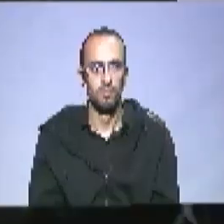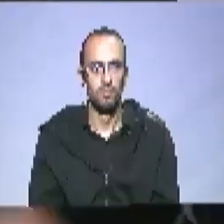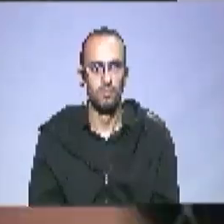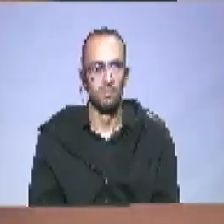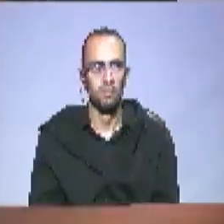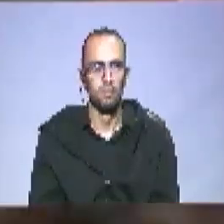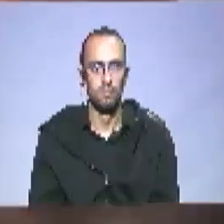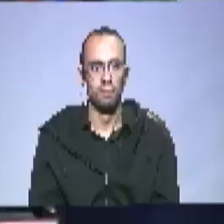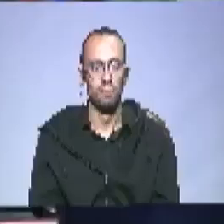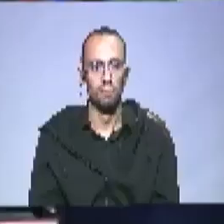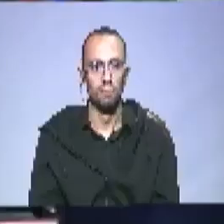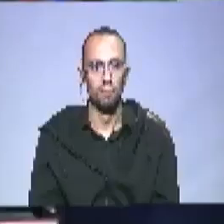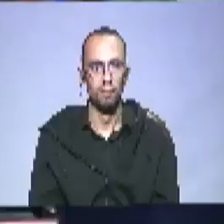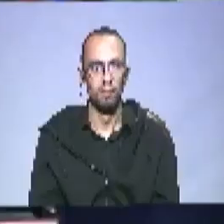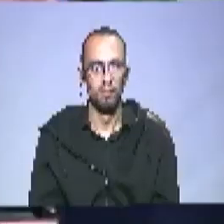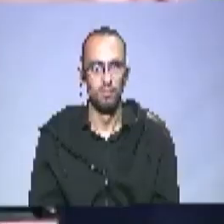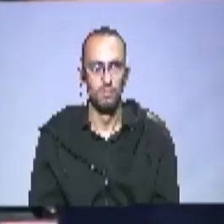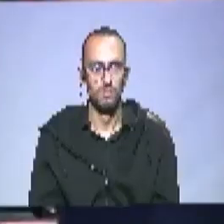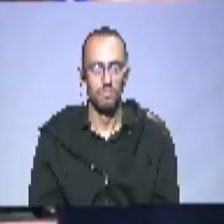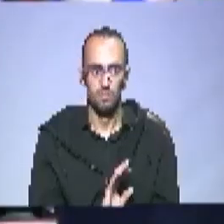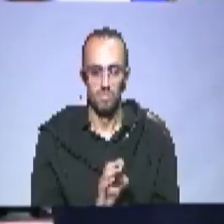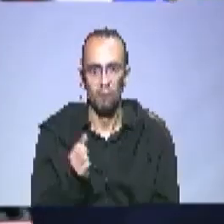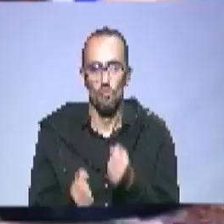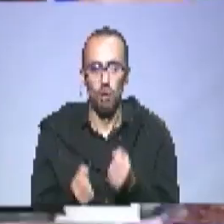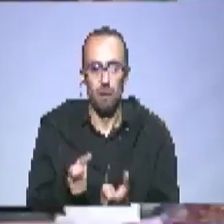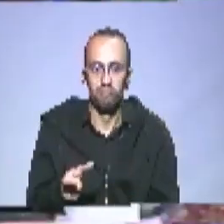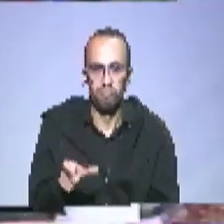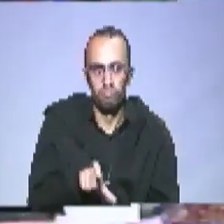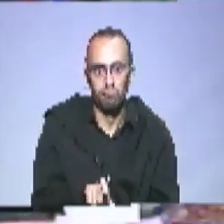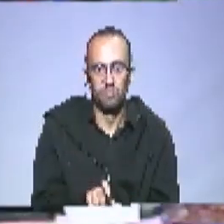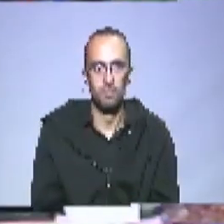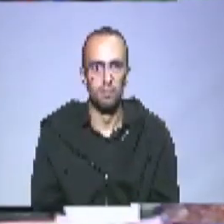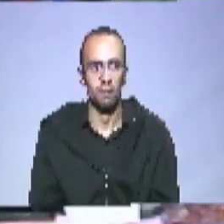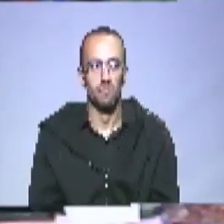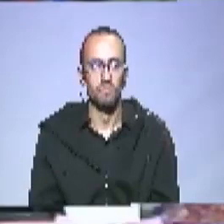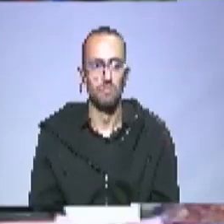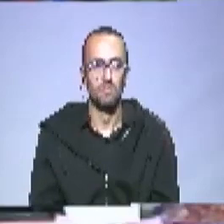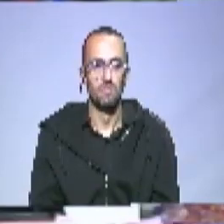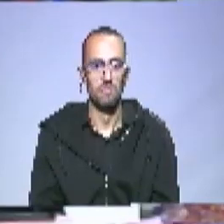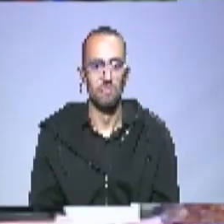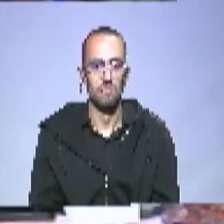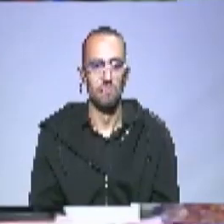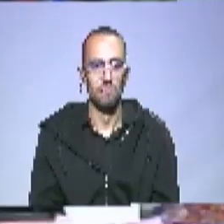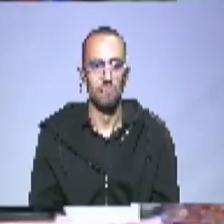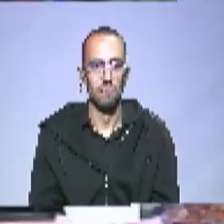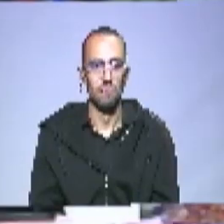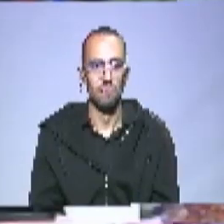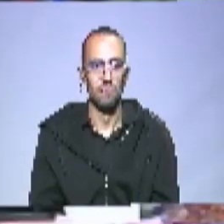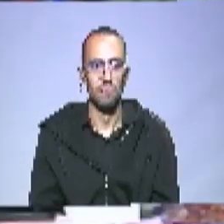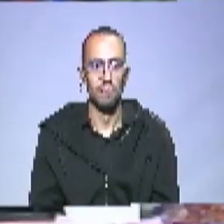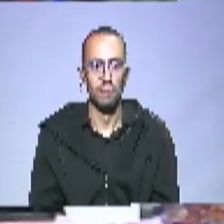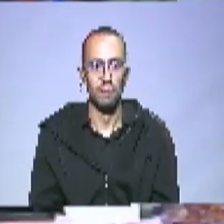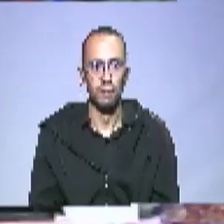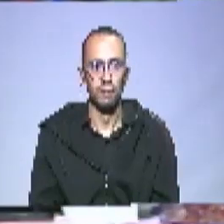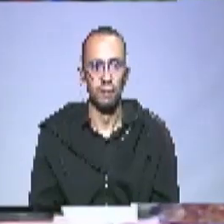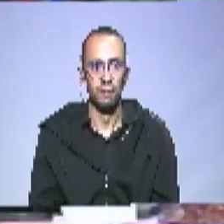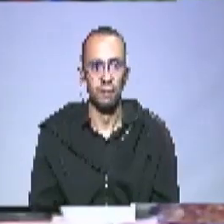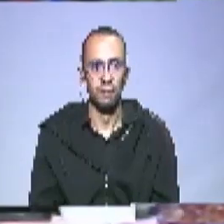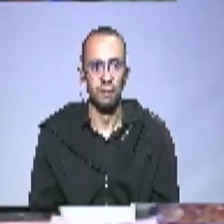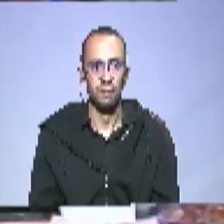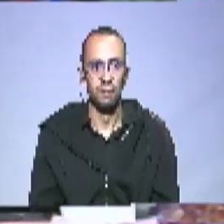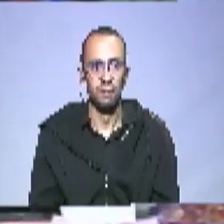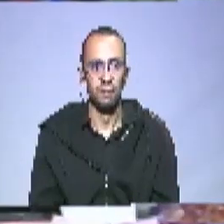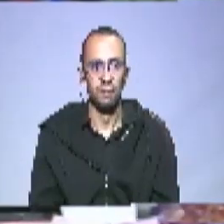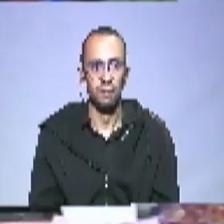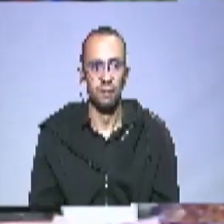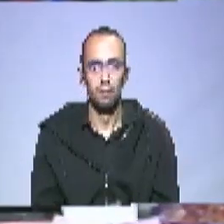حلوة قوي يا شيف. كويس، ادي سلطة الكولسلو، ناخد الملوخية بتاعتنا. ممكن نقلب الجلاش ولا لسه ولا ايه؟ اه ممكن، بس انا بسخن له الصينية